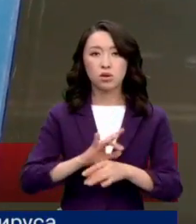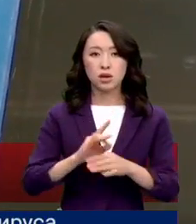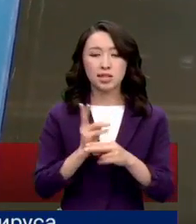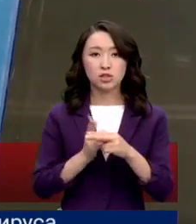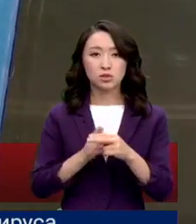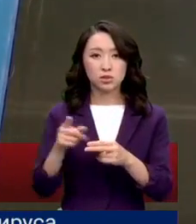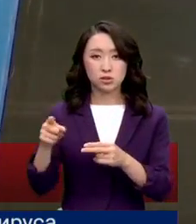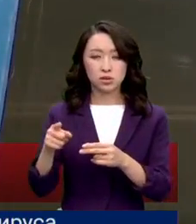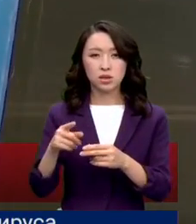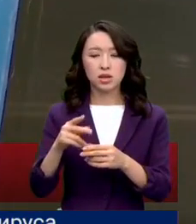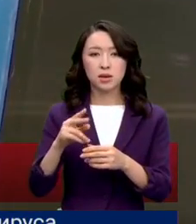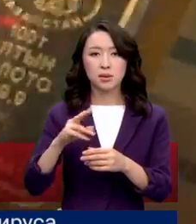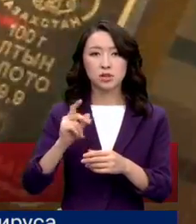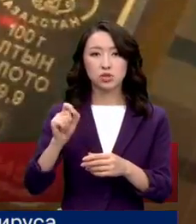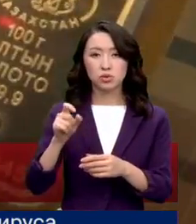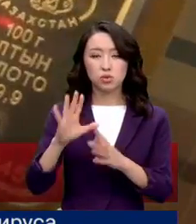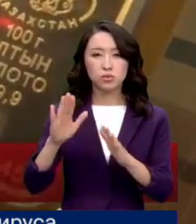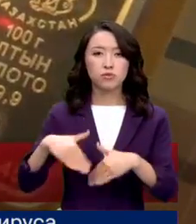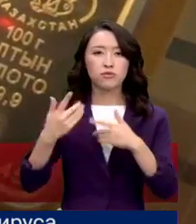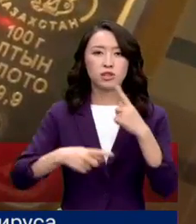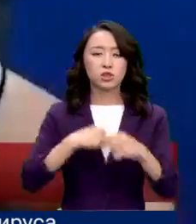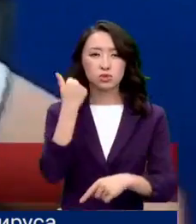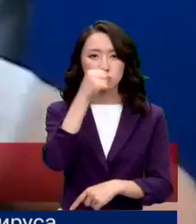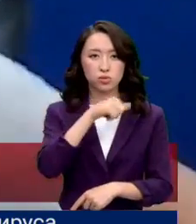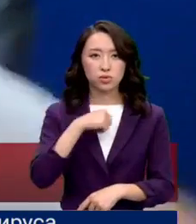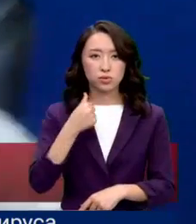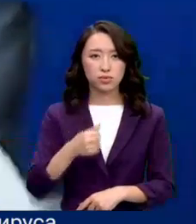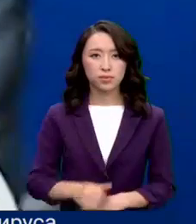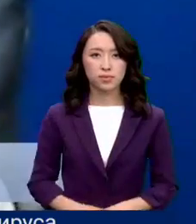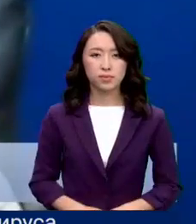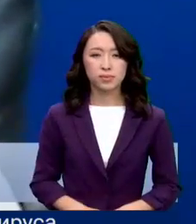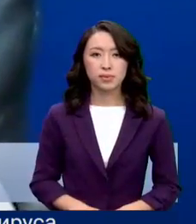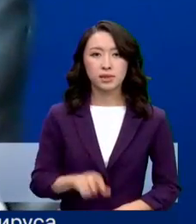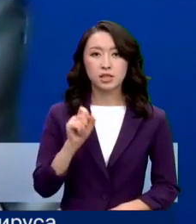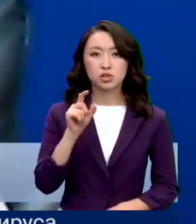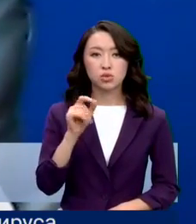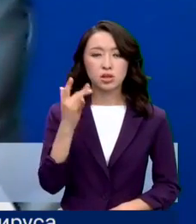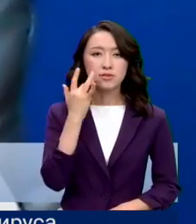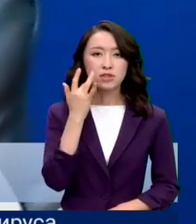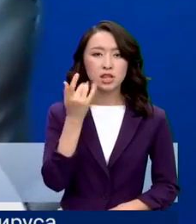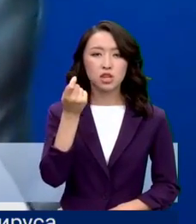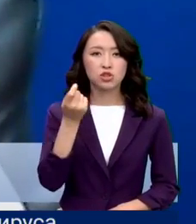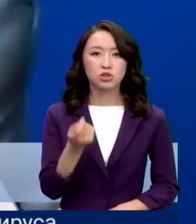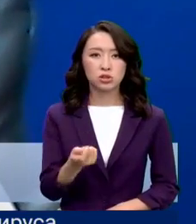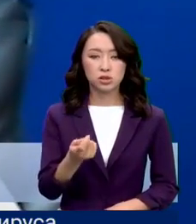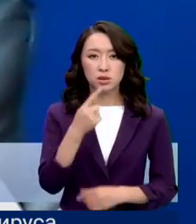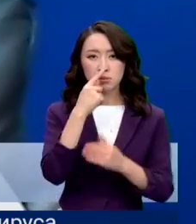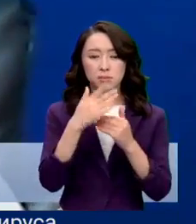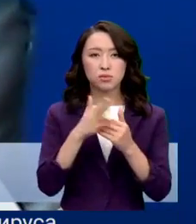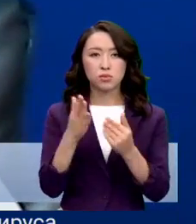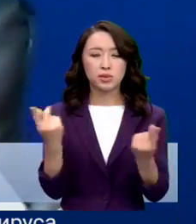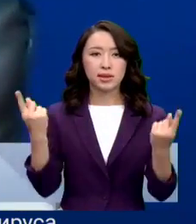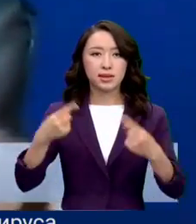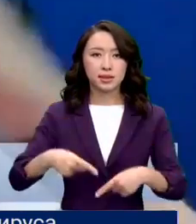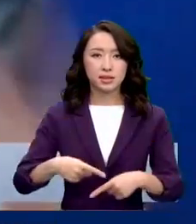металла вырастет уже в начале следующего года. Золото практически всегда дешевеет прямо перед кризисом.